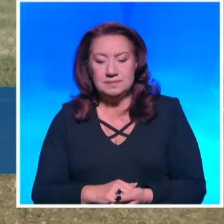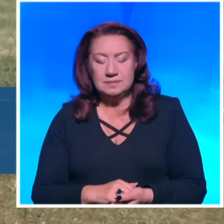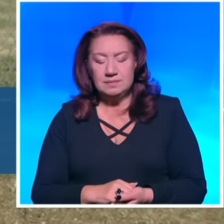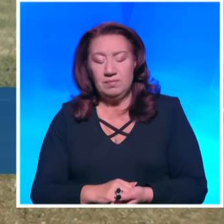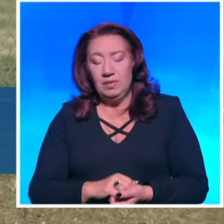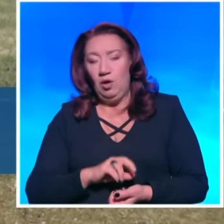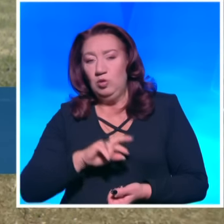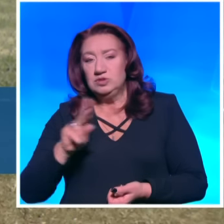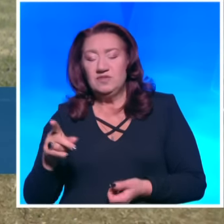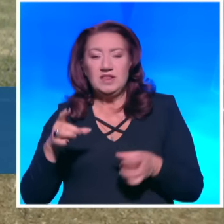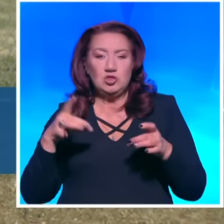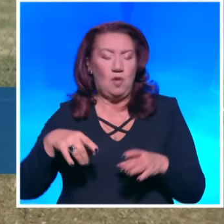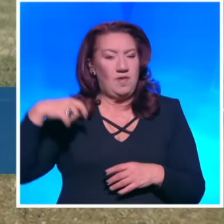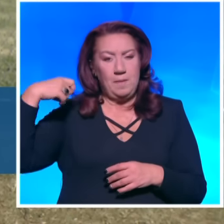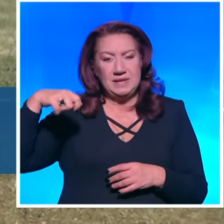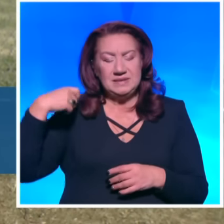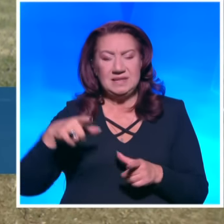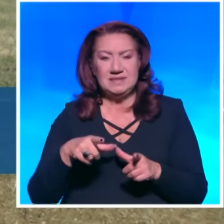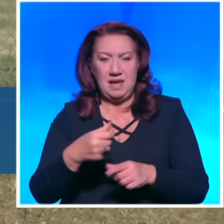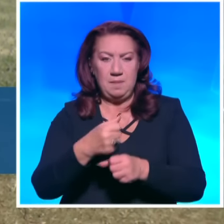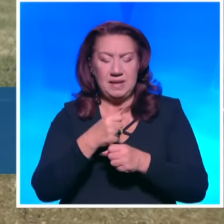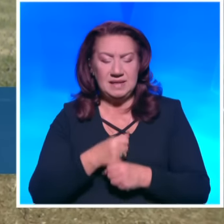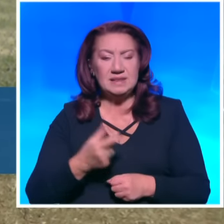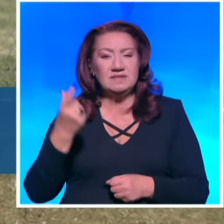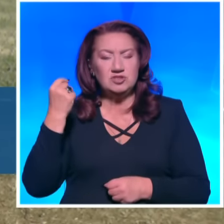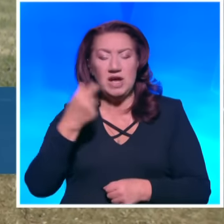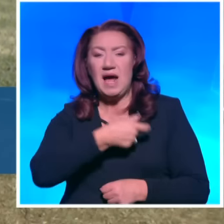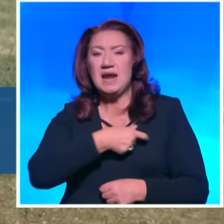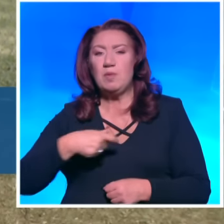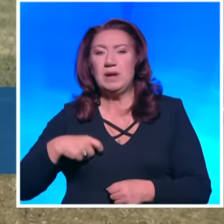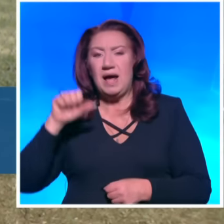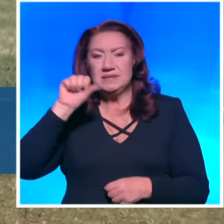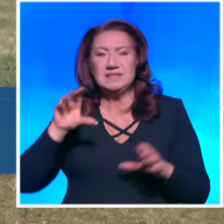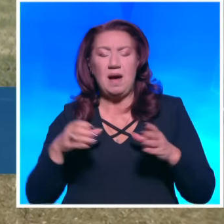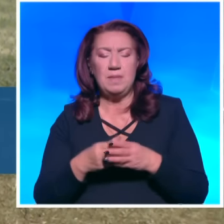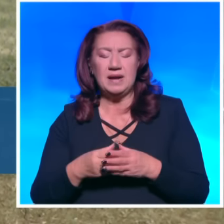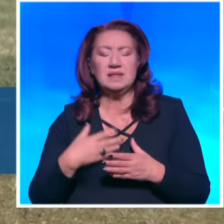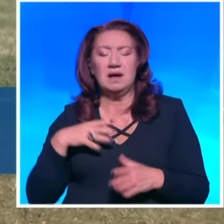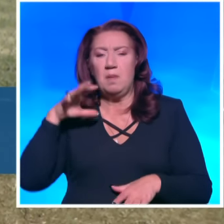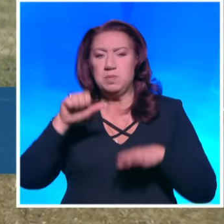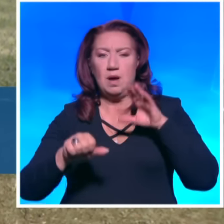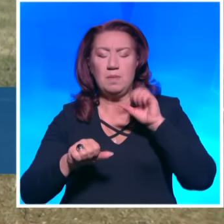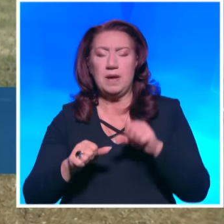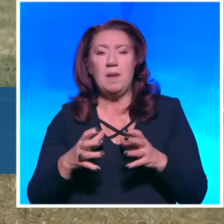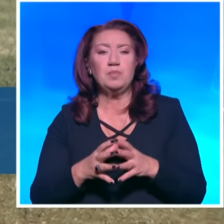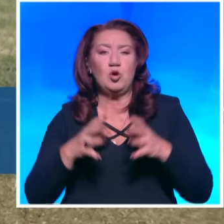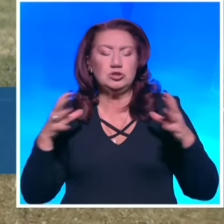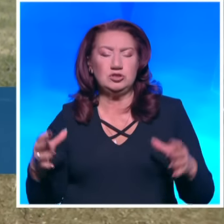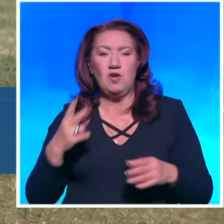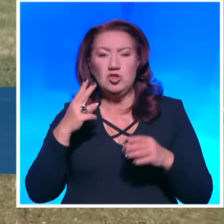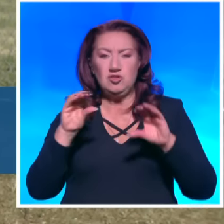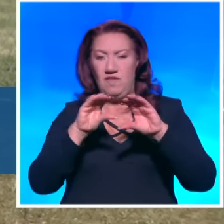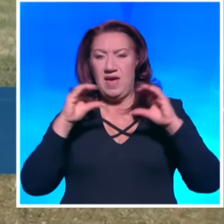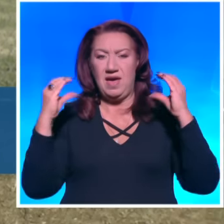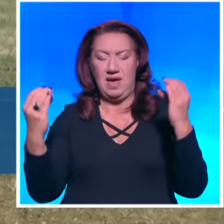Освен на нов президентски мандат, след изборите вчера републиканската партия си осигури мнозинство и в двете камери на Конгреса, което на